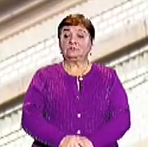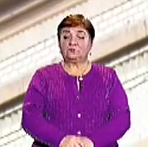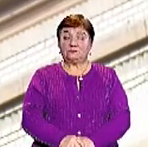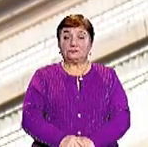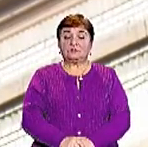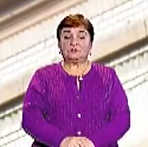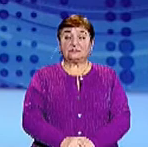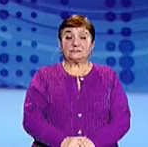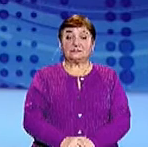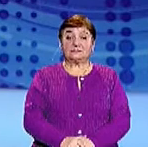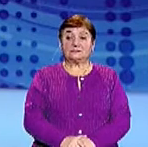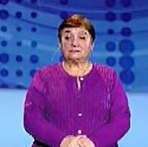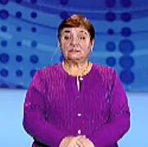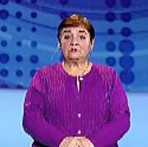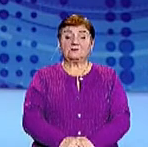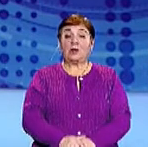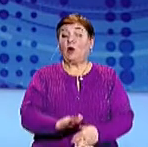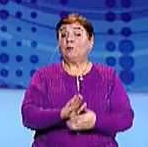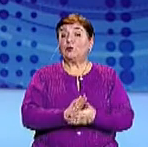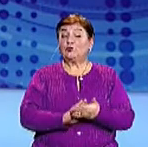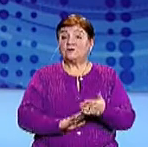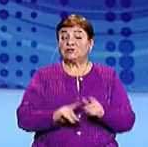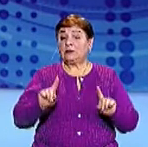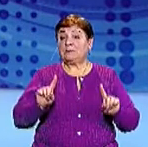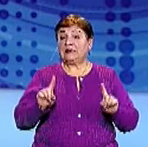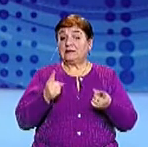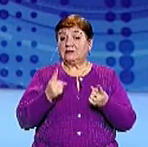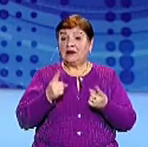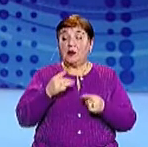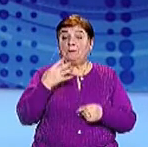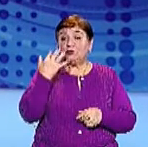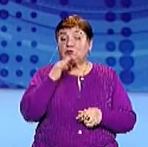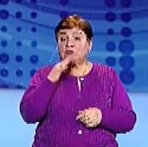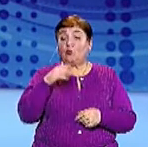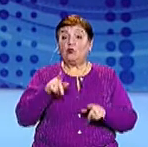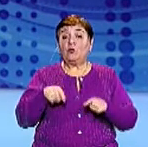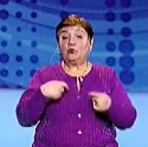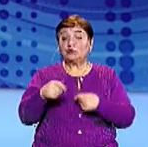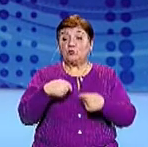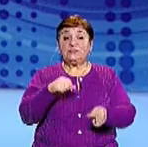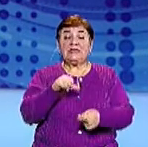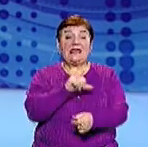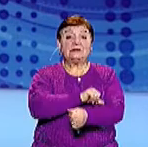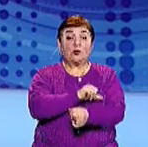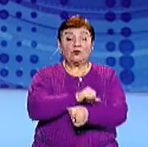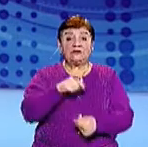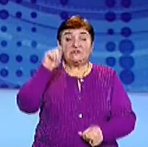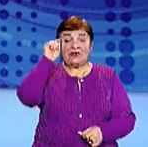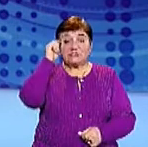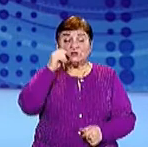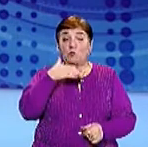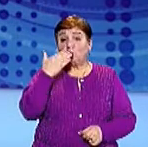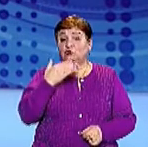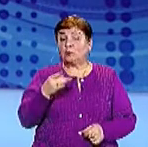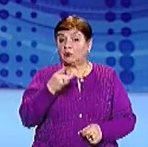новини на Суспільному. Продовжили тримання під вартою підозрюваним у збуті наркотиків в Хуському та Тячівському районах. Суд